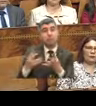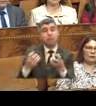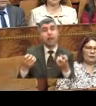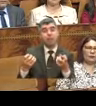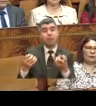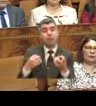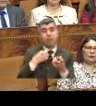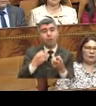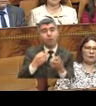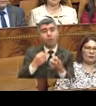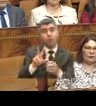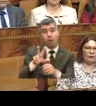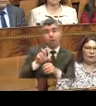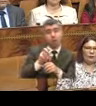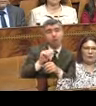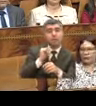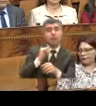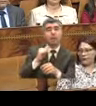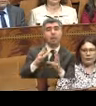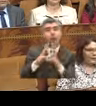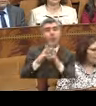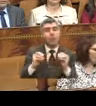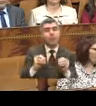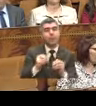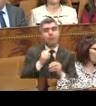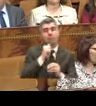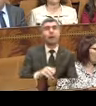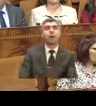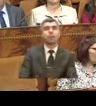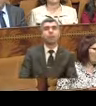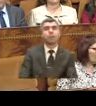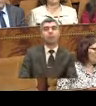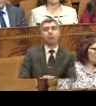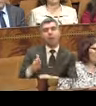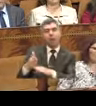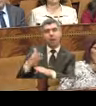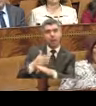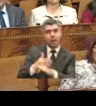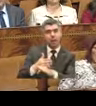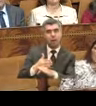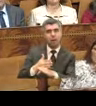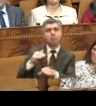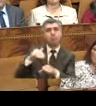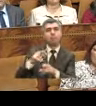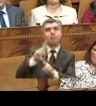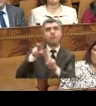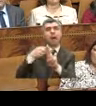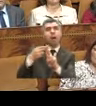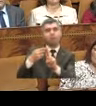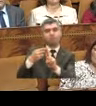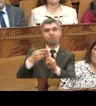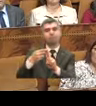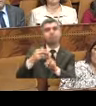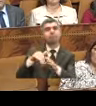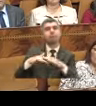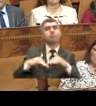ولكن يعرف ندره المياه حاده جدا. كما وعدتم سيد الوزير في هذه القبه على انكم في